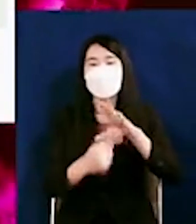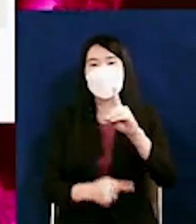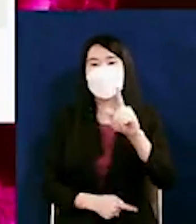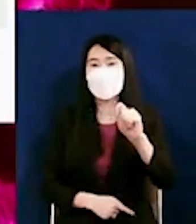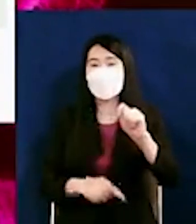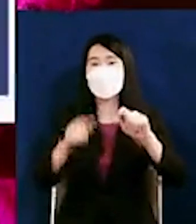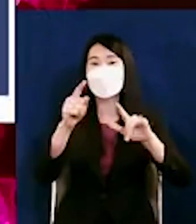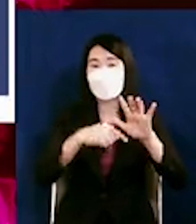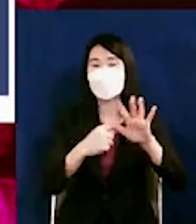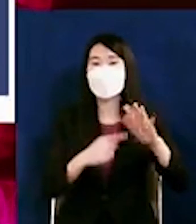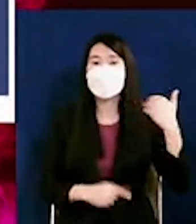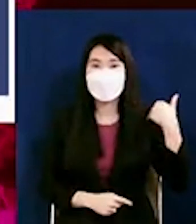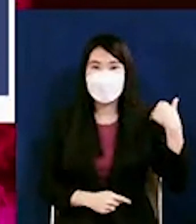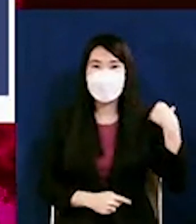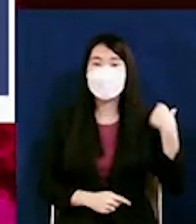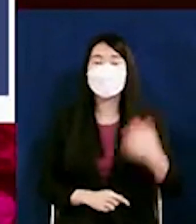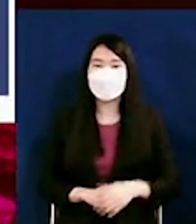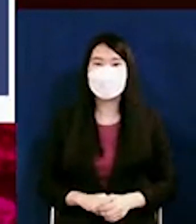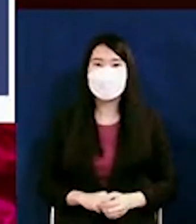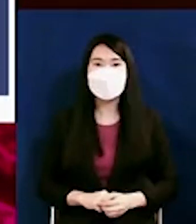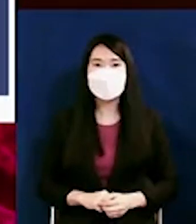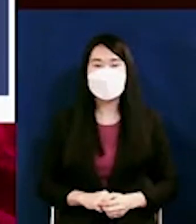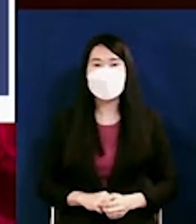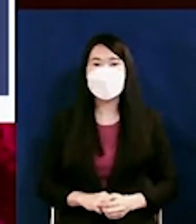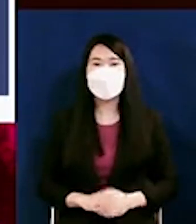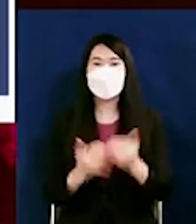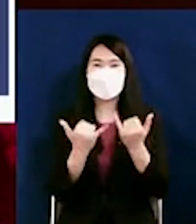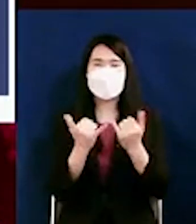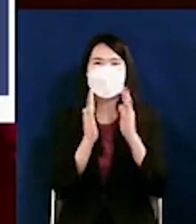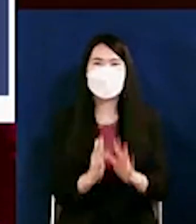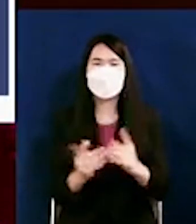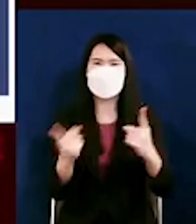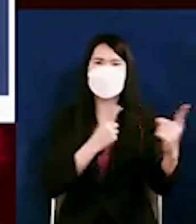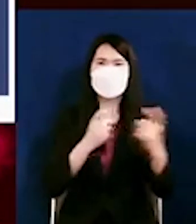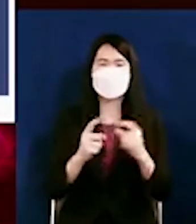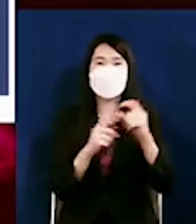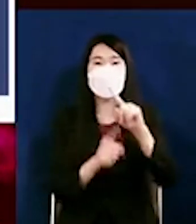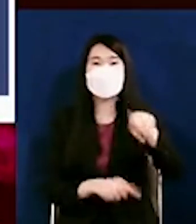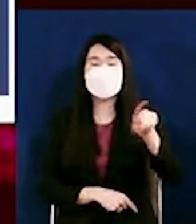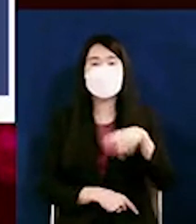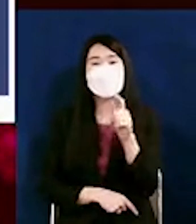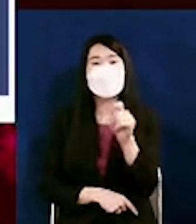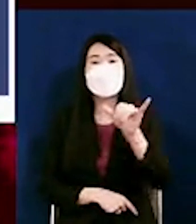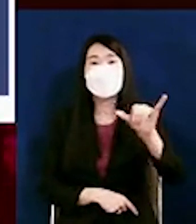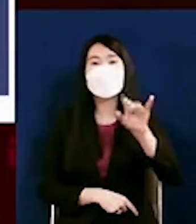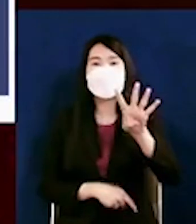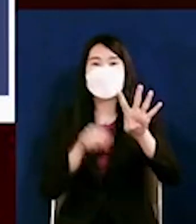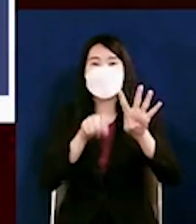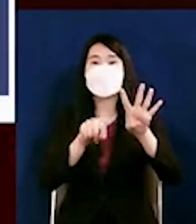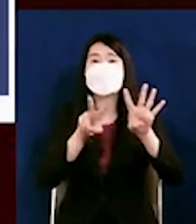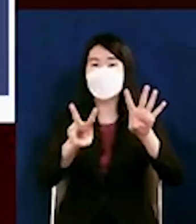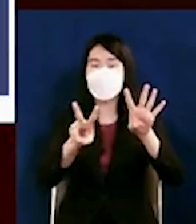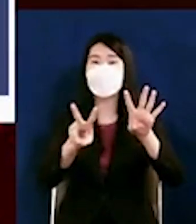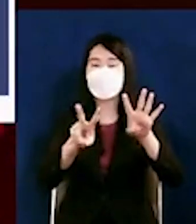ากทีนี้อย่างนี้ครับที่มีคนถามเรื่อง AY 4.2 หรือเดลต้าพลัสเนี่ยน